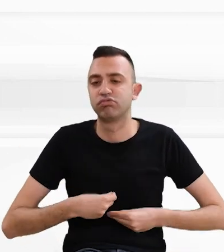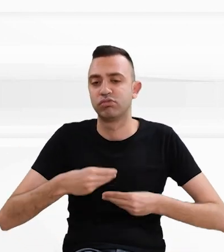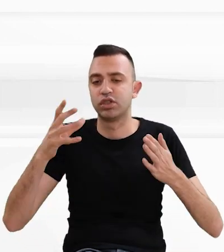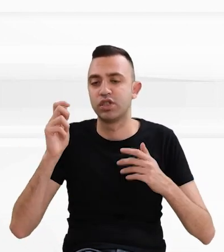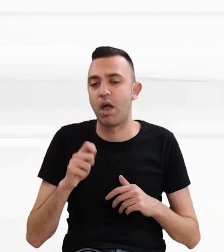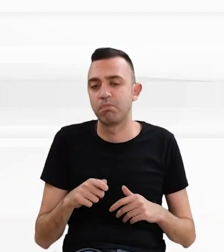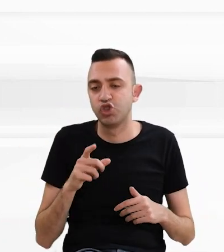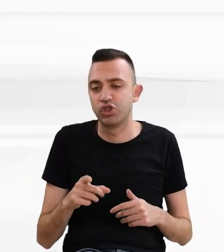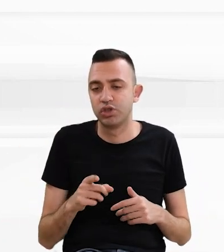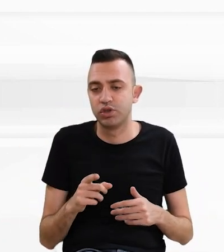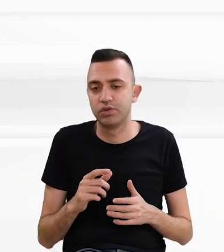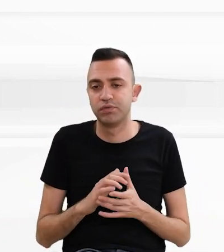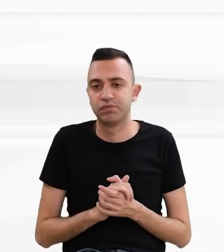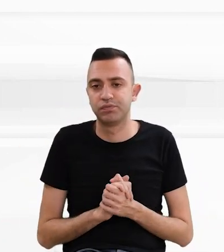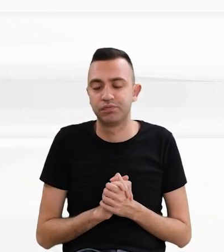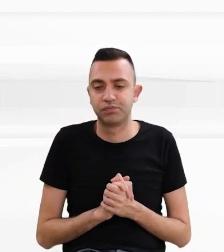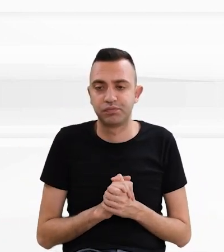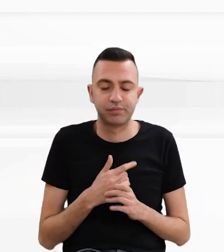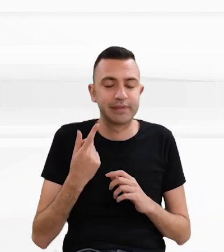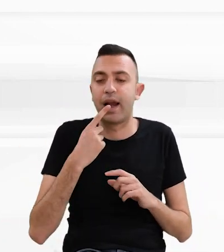ki hayvan barınağına